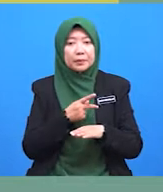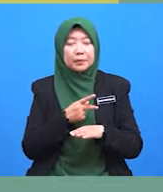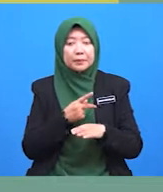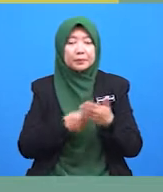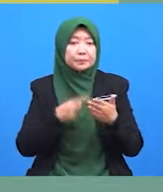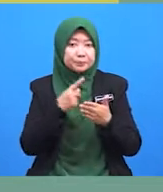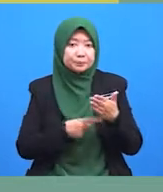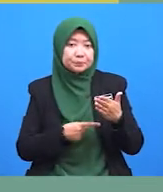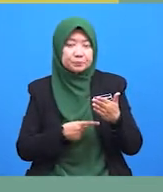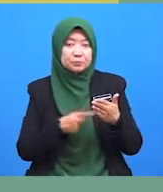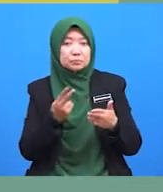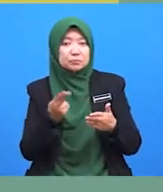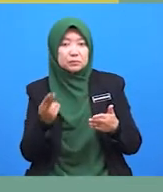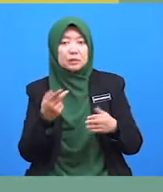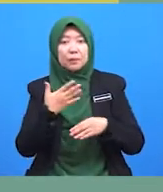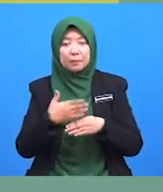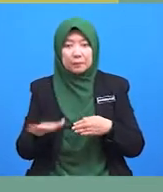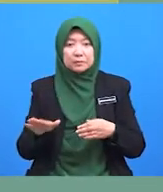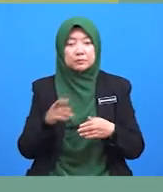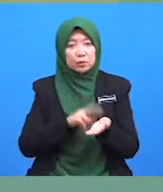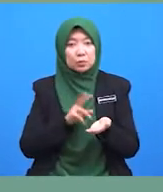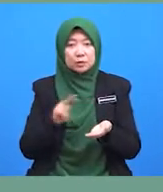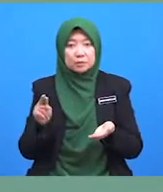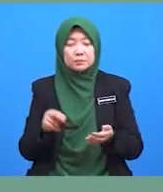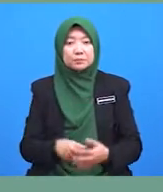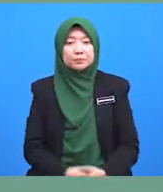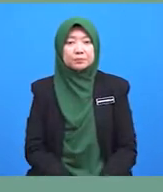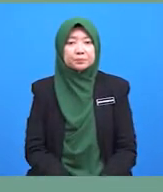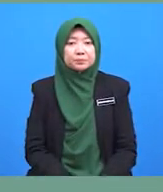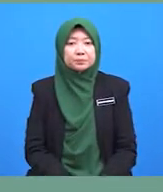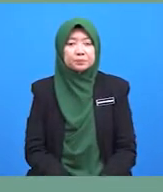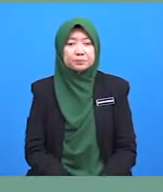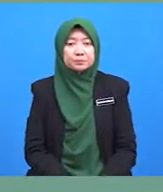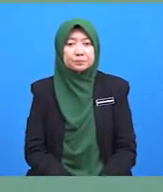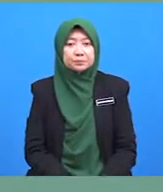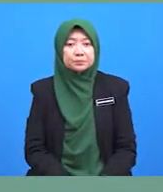memakai sebarang produk selepas rawatan dijalankan.